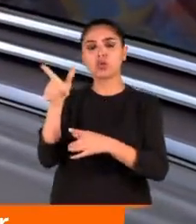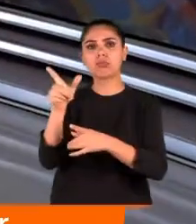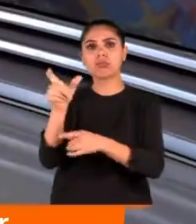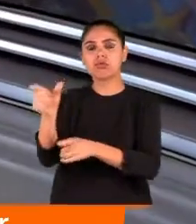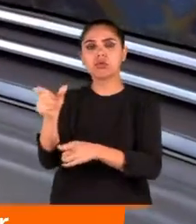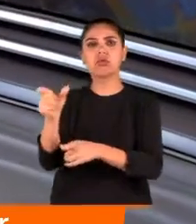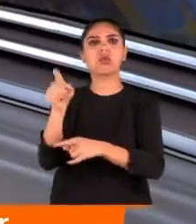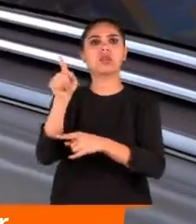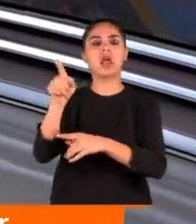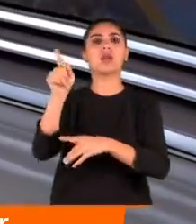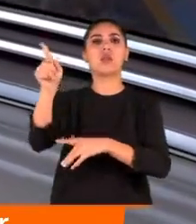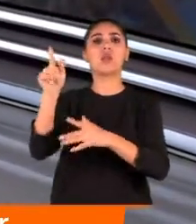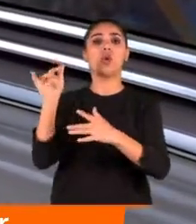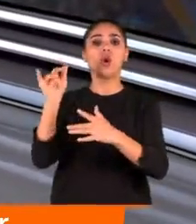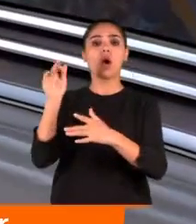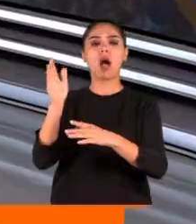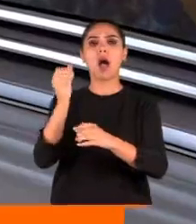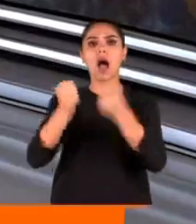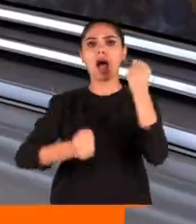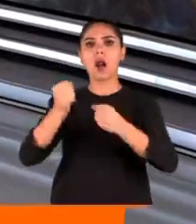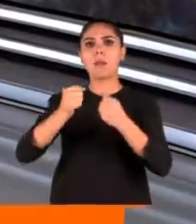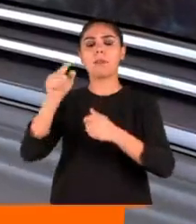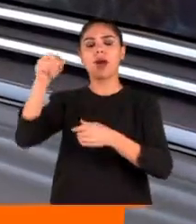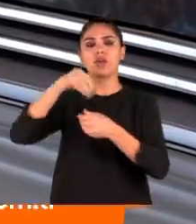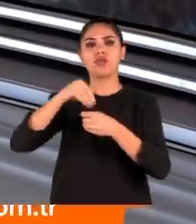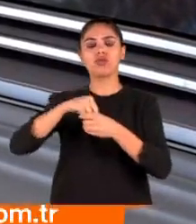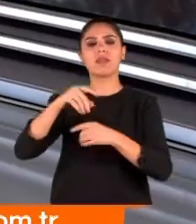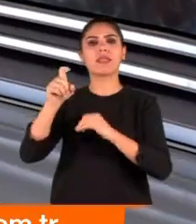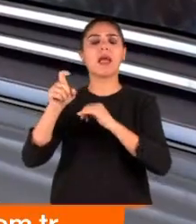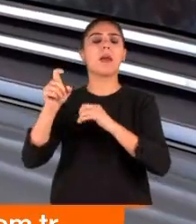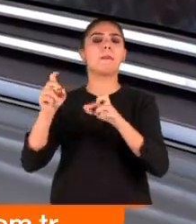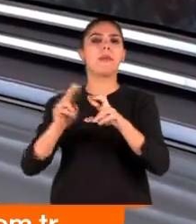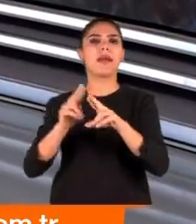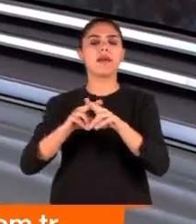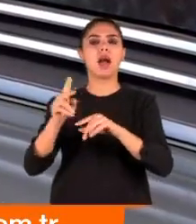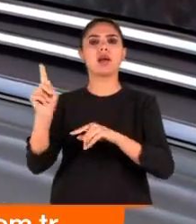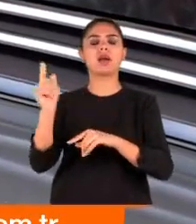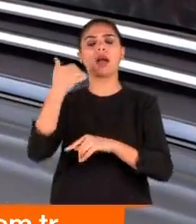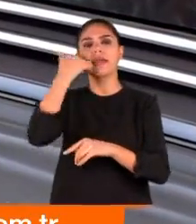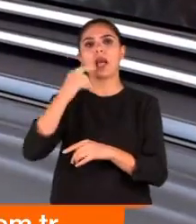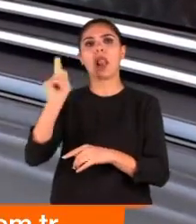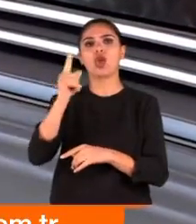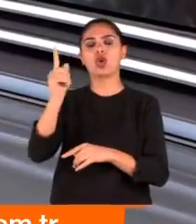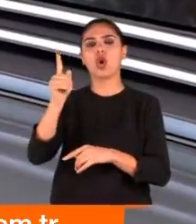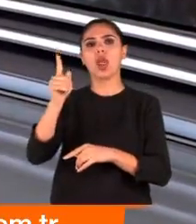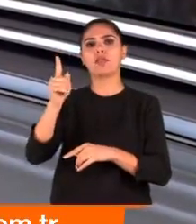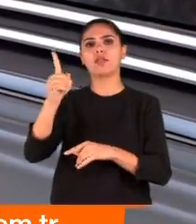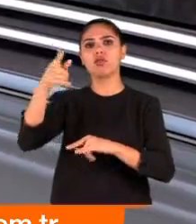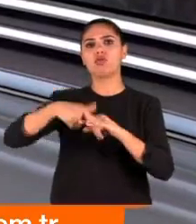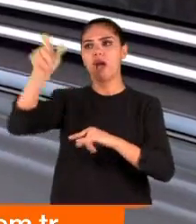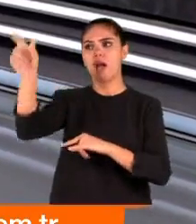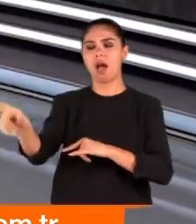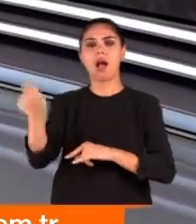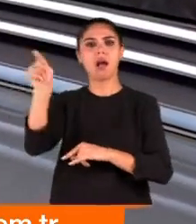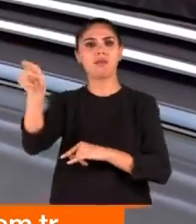araçta PKK'nın sözde üst düzey yöneticilerinden biri vardı. Kırmızı bültenle aranan Haydar Varto, kod adlı